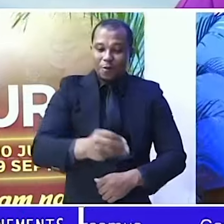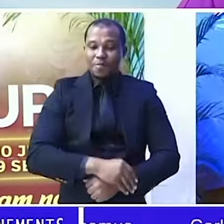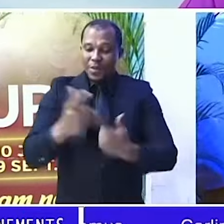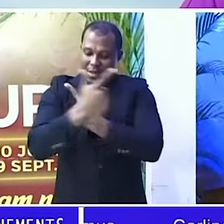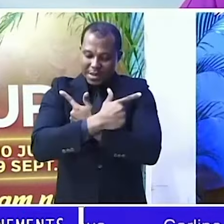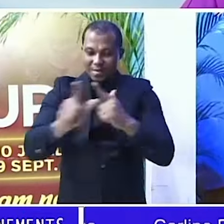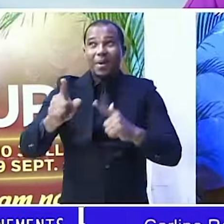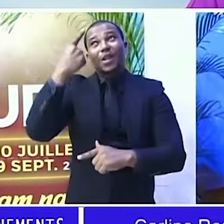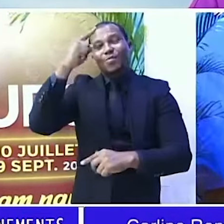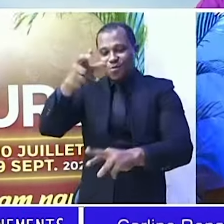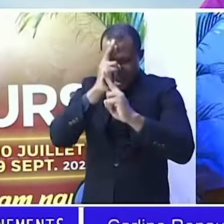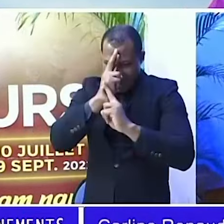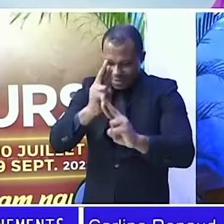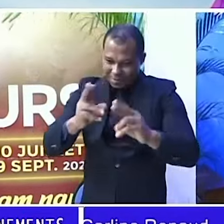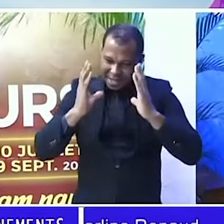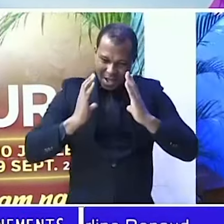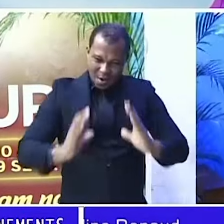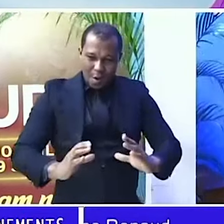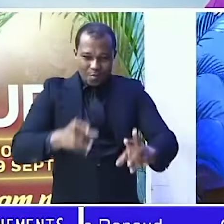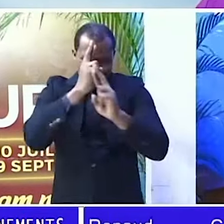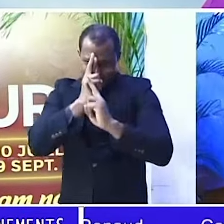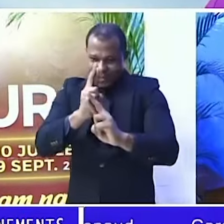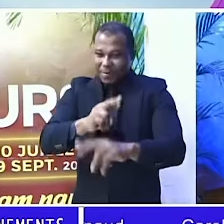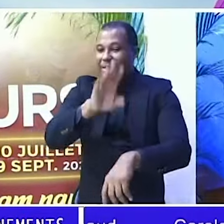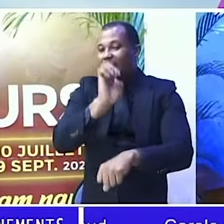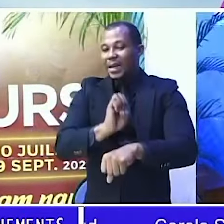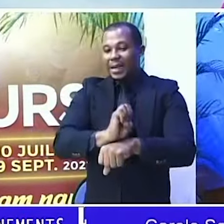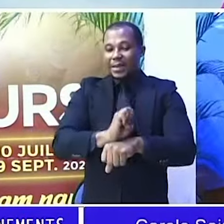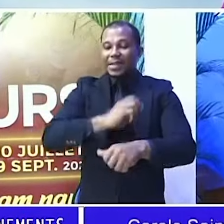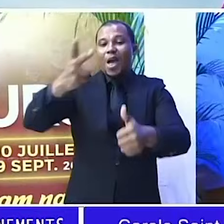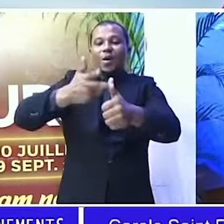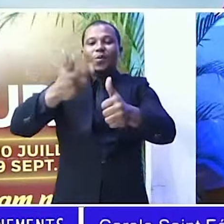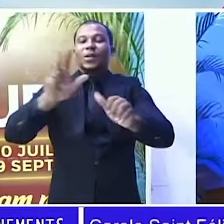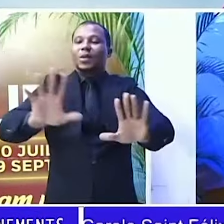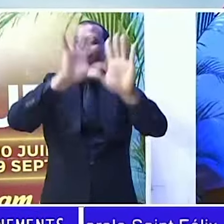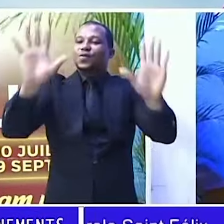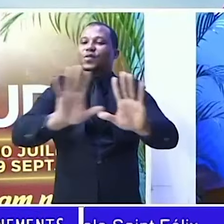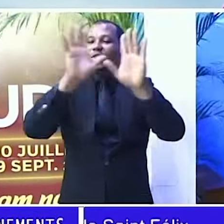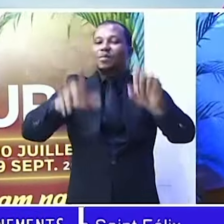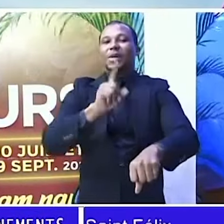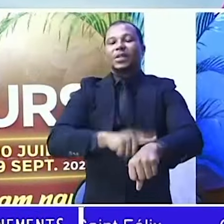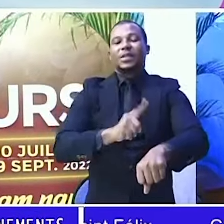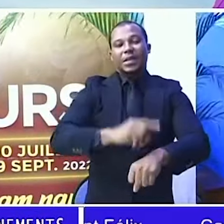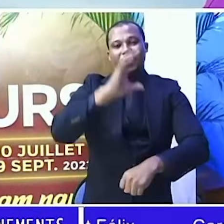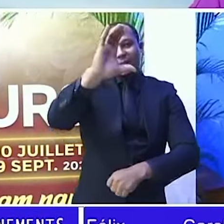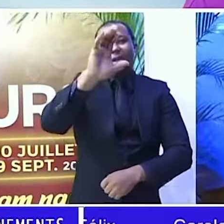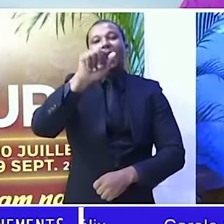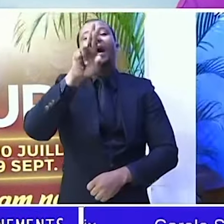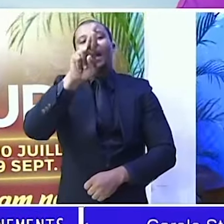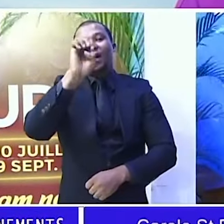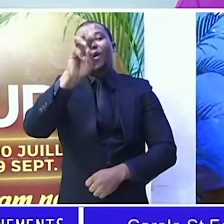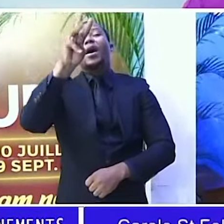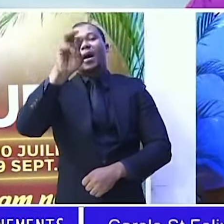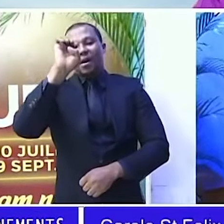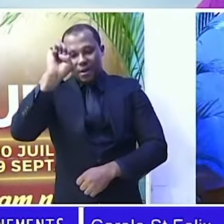respecter l'église là. Troisième dimanche de carême non, son dimanche de réflexion personnelle que lié